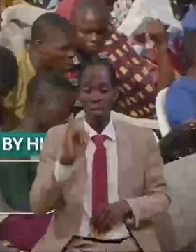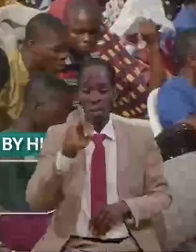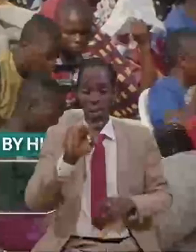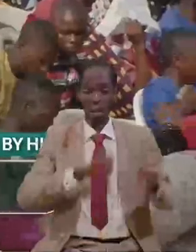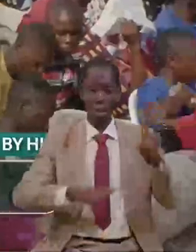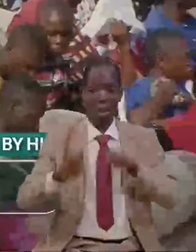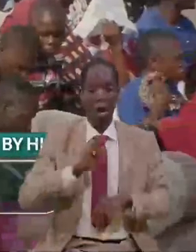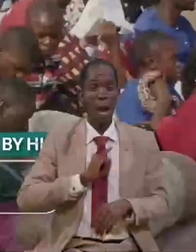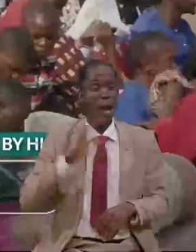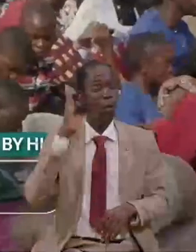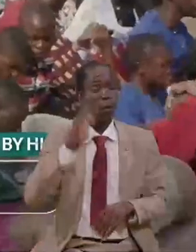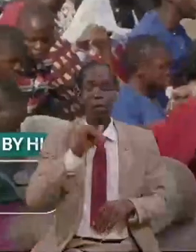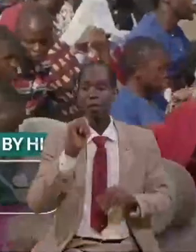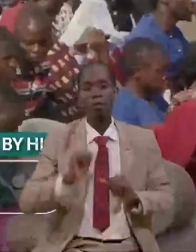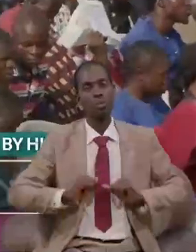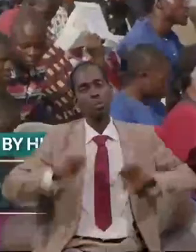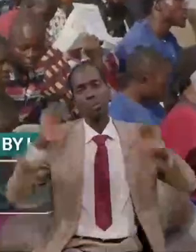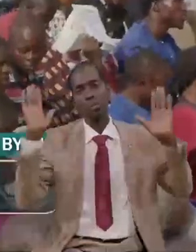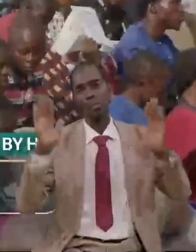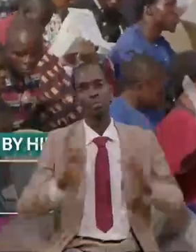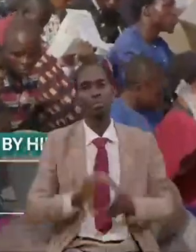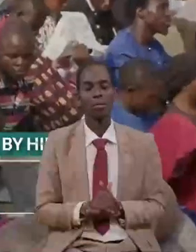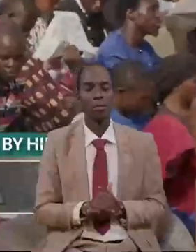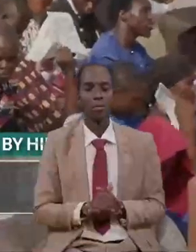Je ne vais pas quitter.